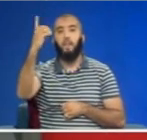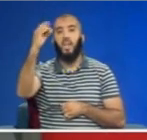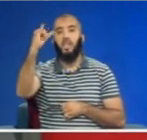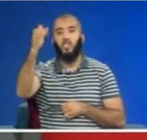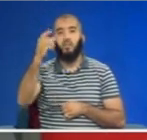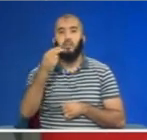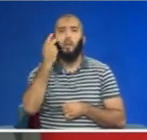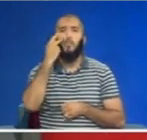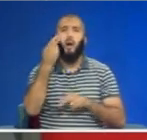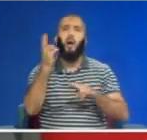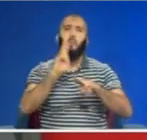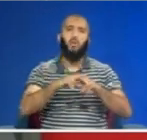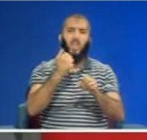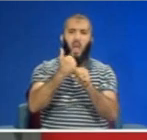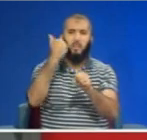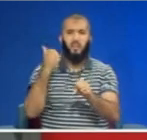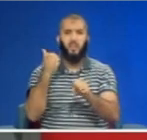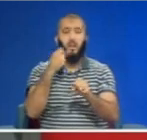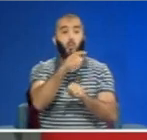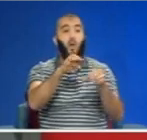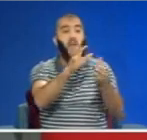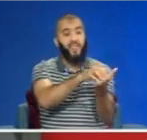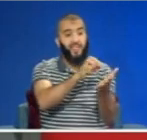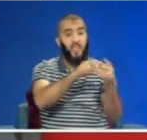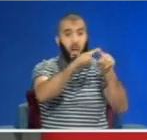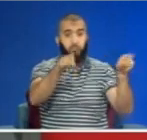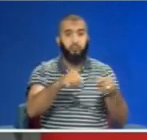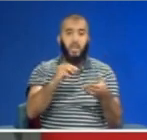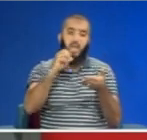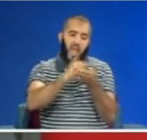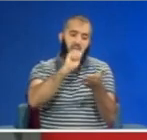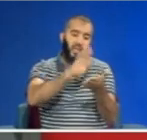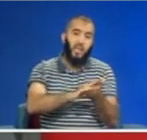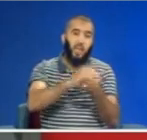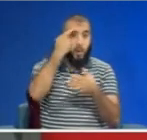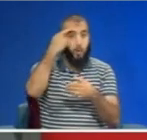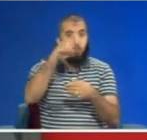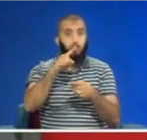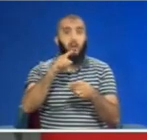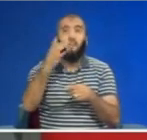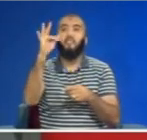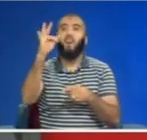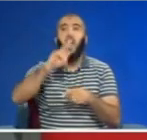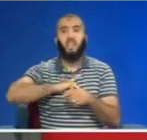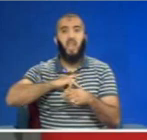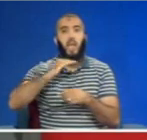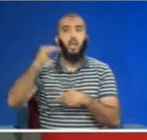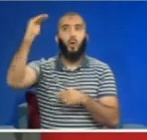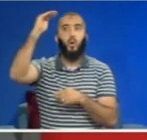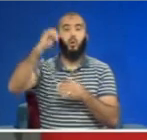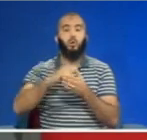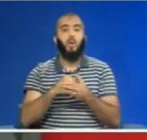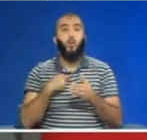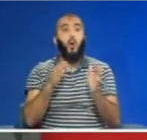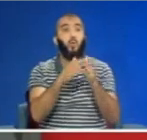الأرض على الأخ الكبير. الآن يسأل يقول هل هذه القطعة هي ميراث بيننا نحن الورثة أو هي للأخ الكبير